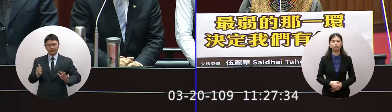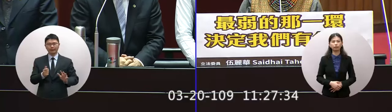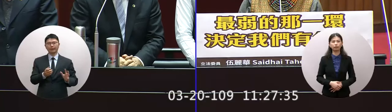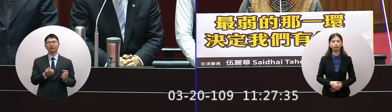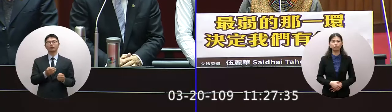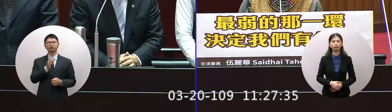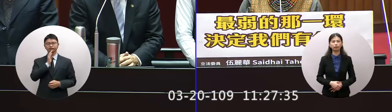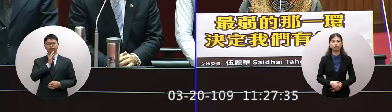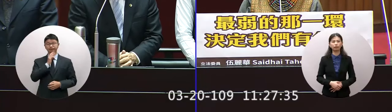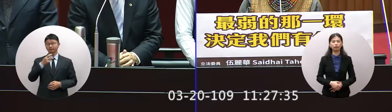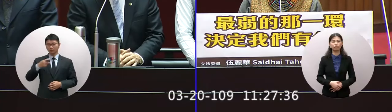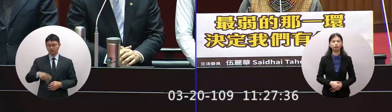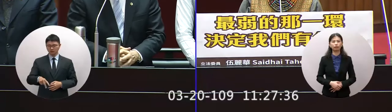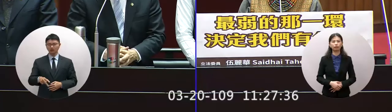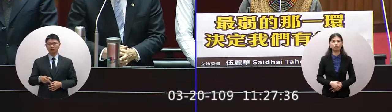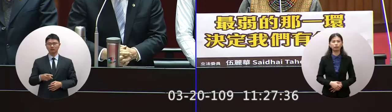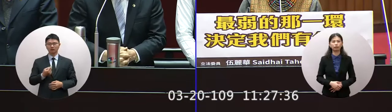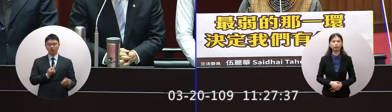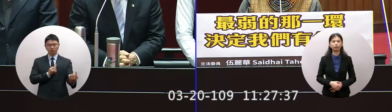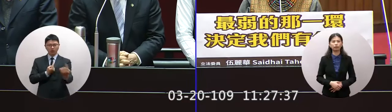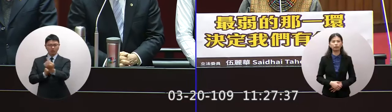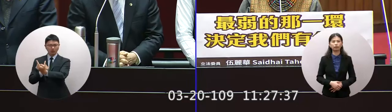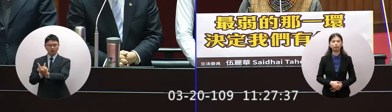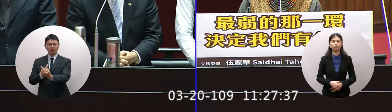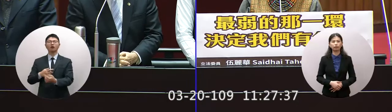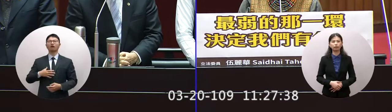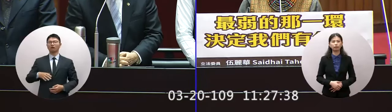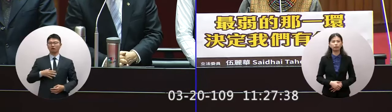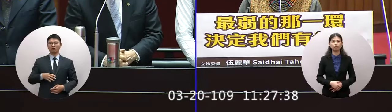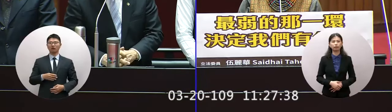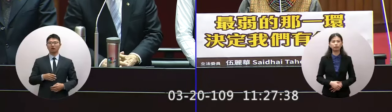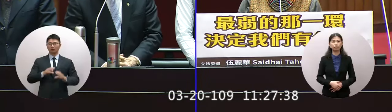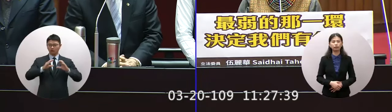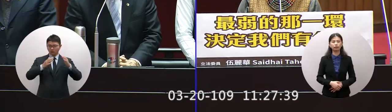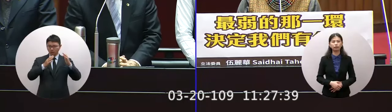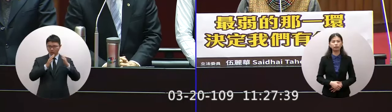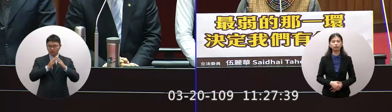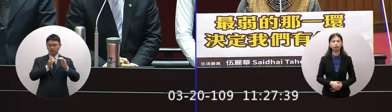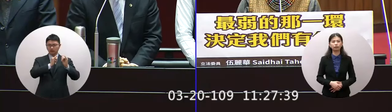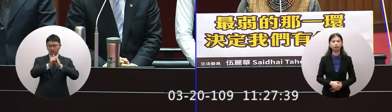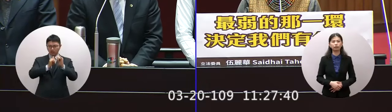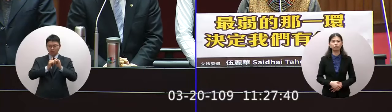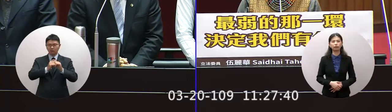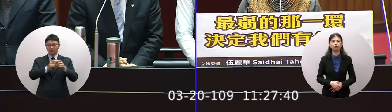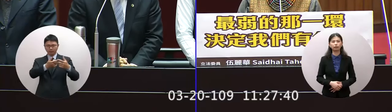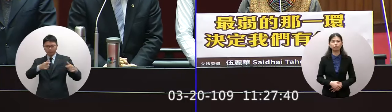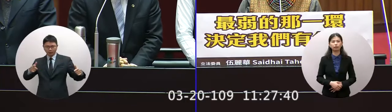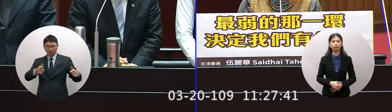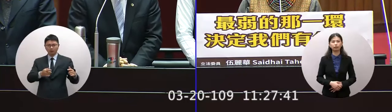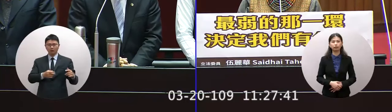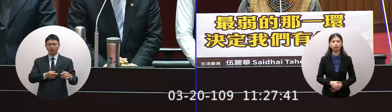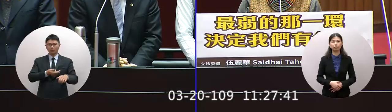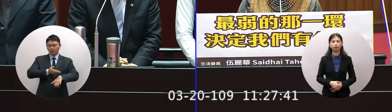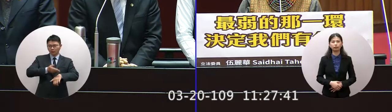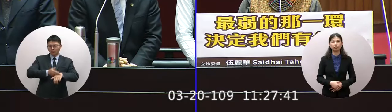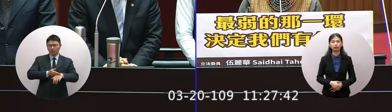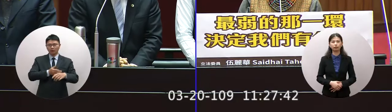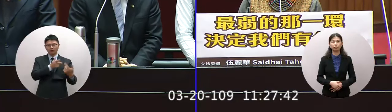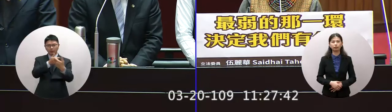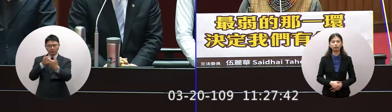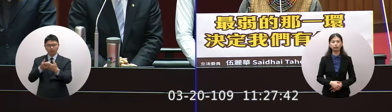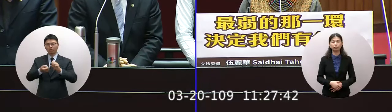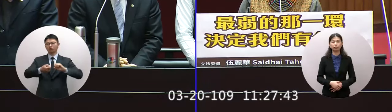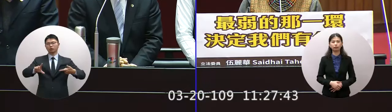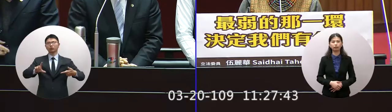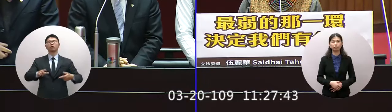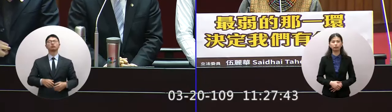也同时比较出不同的国家、不同的人民、不同的做法。我在第一线